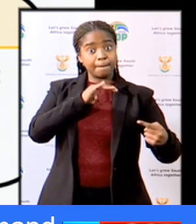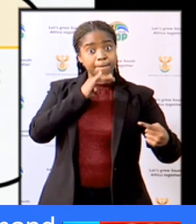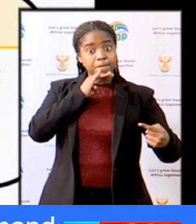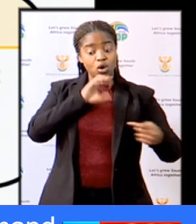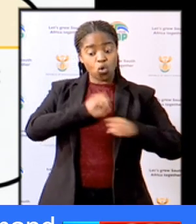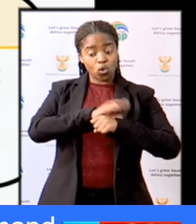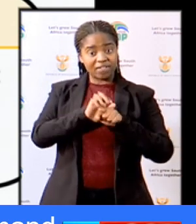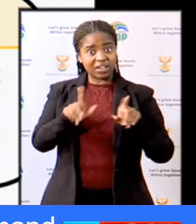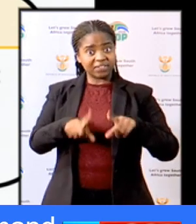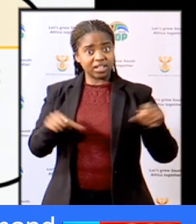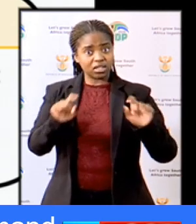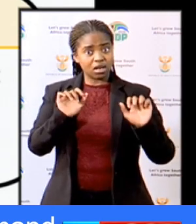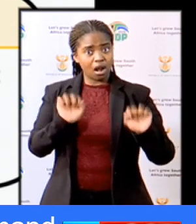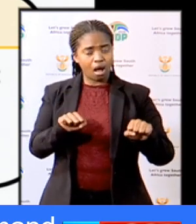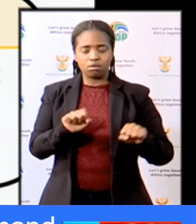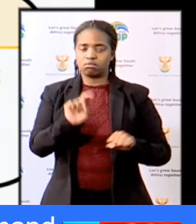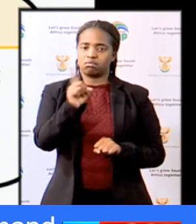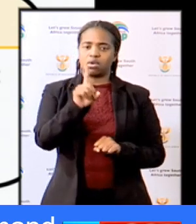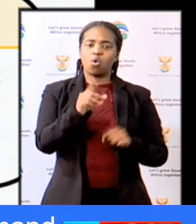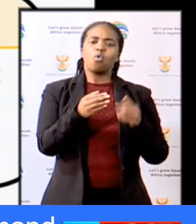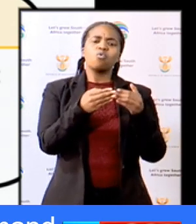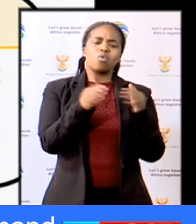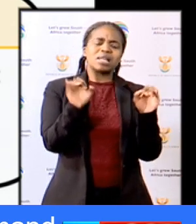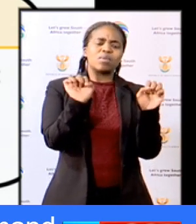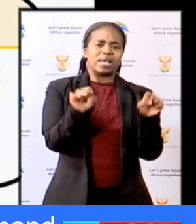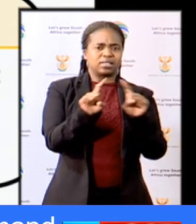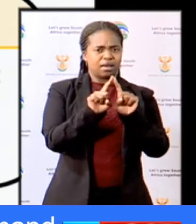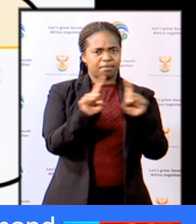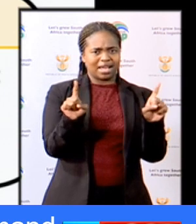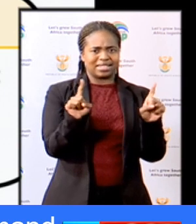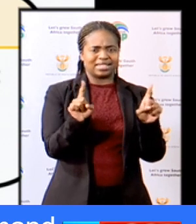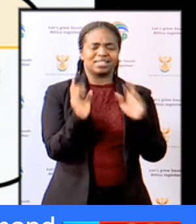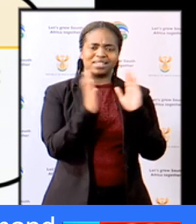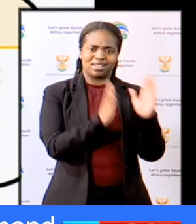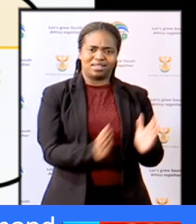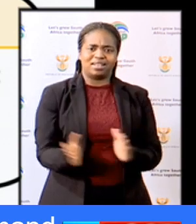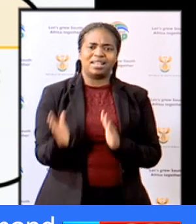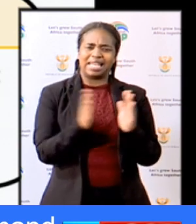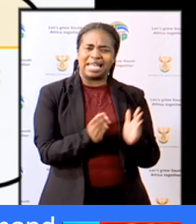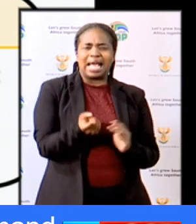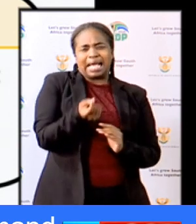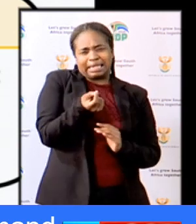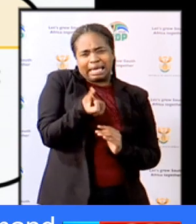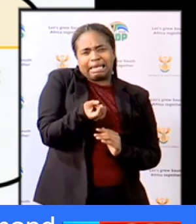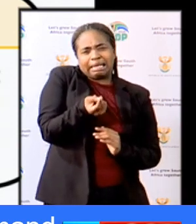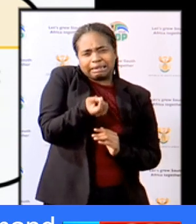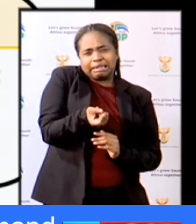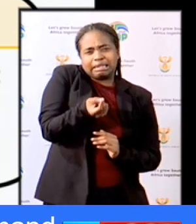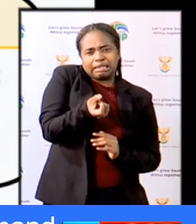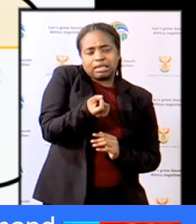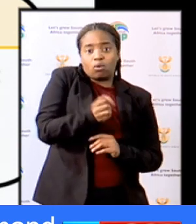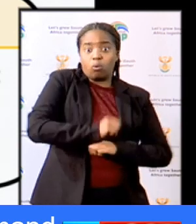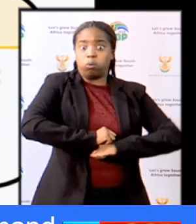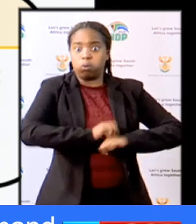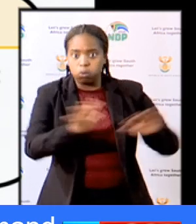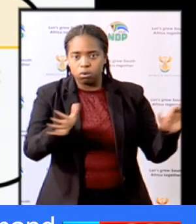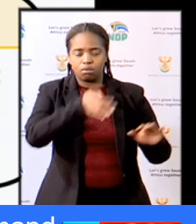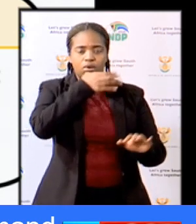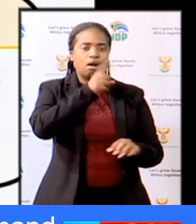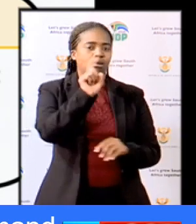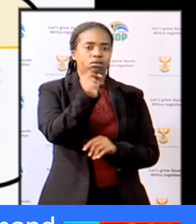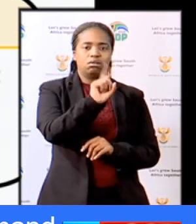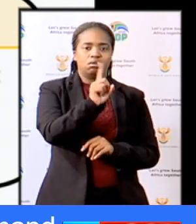yiko kuthiwa noma buvulwa kodwa abuvulwe ngendlela ehlelekile kancane kancane kungabi nje